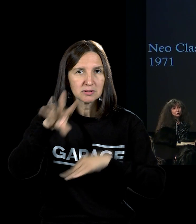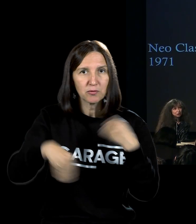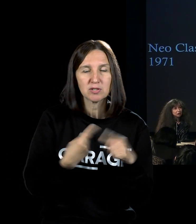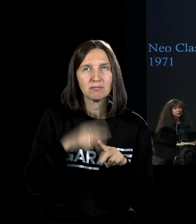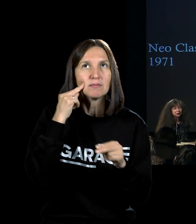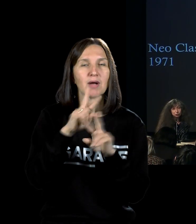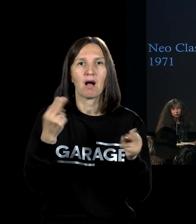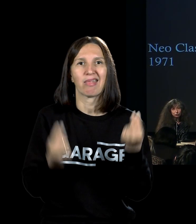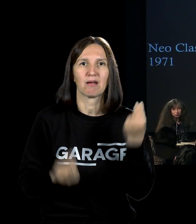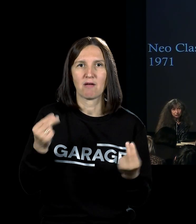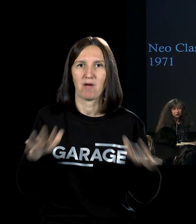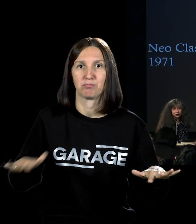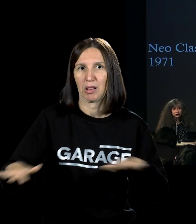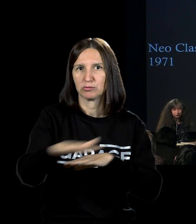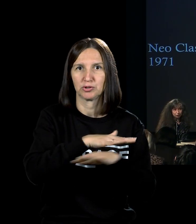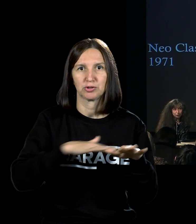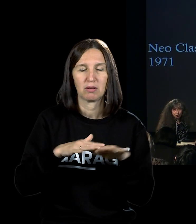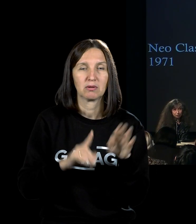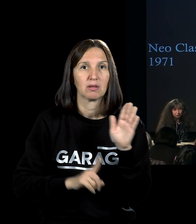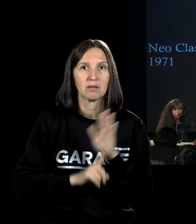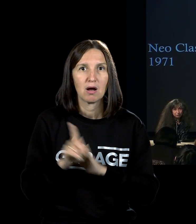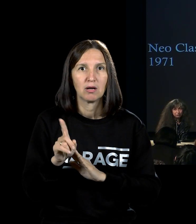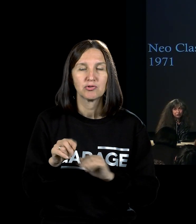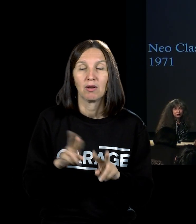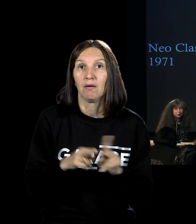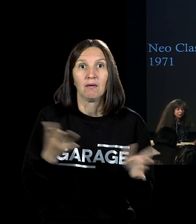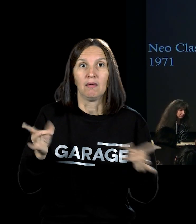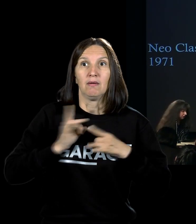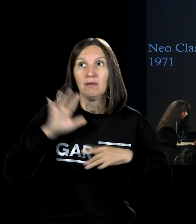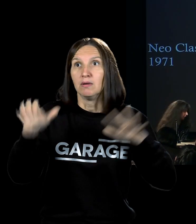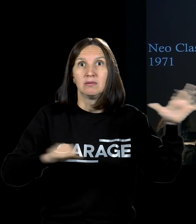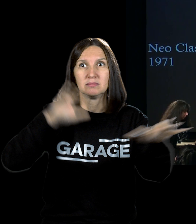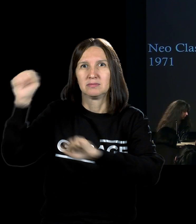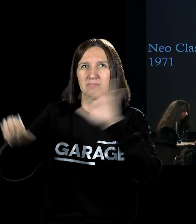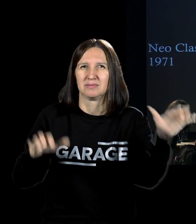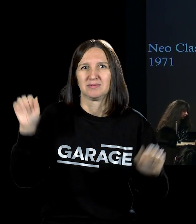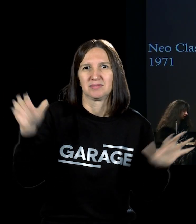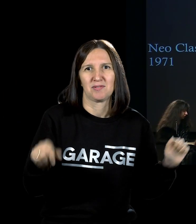И просто разнесли это все в щепки, во-первых. Во-вторых,